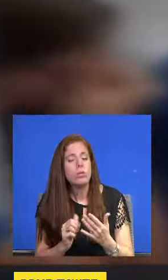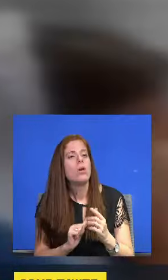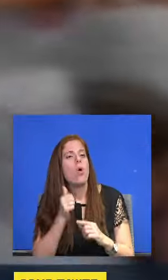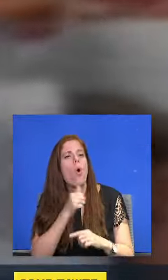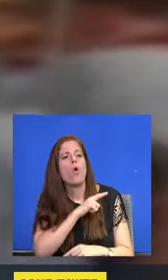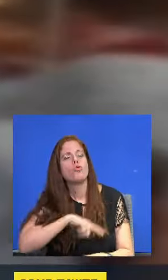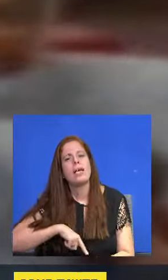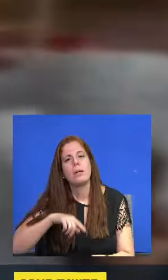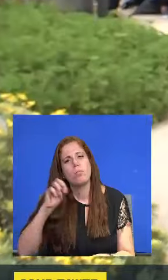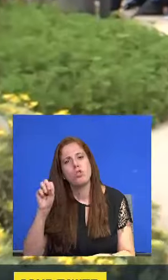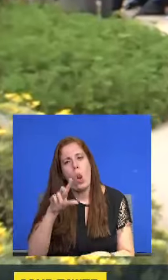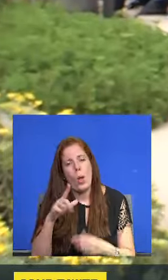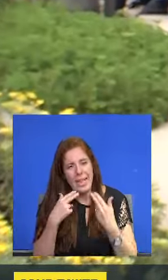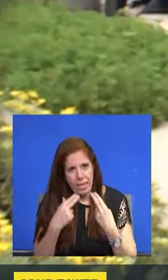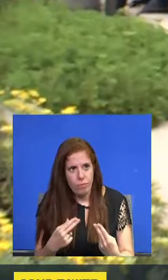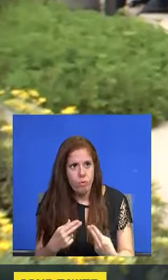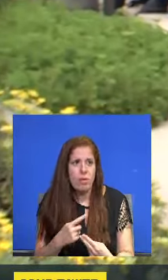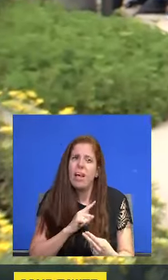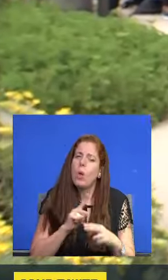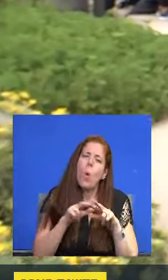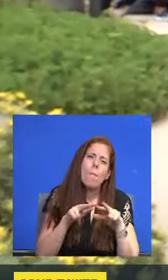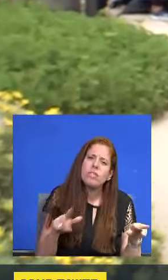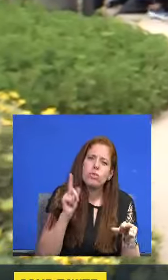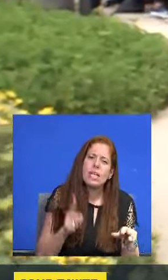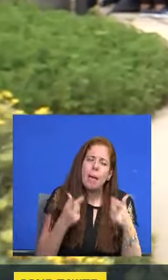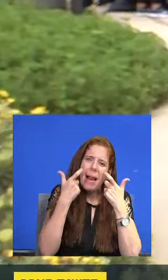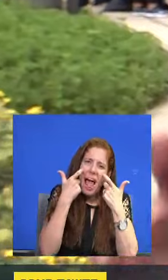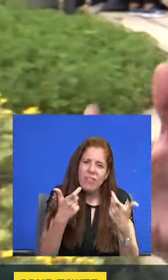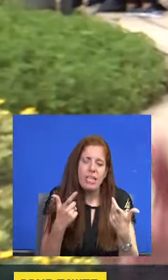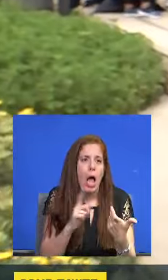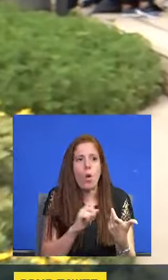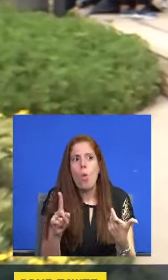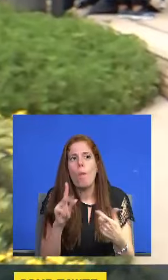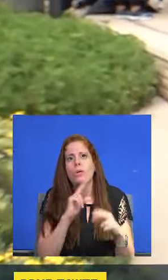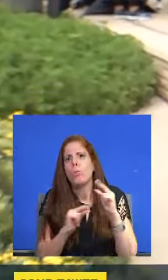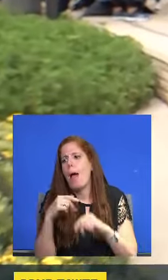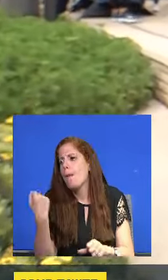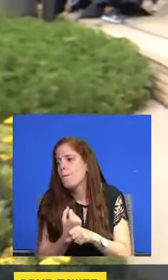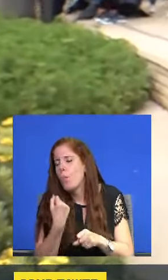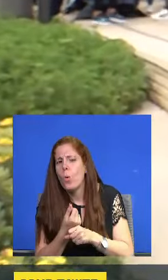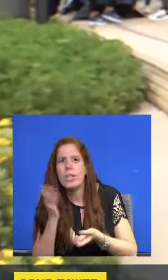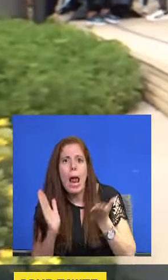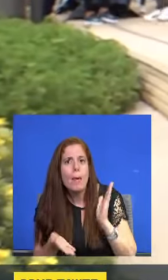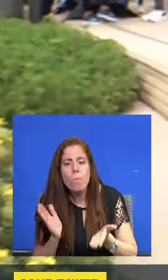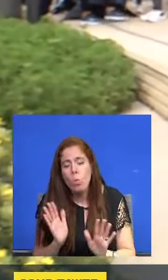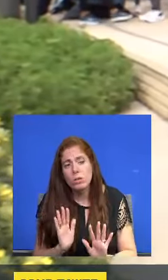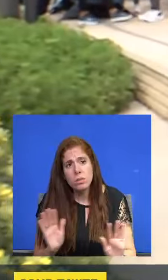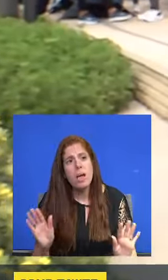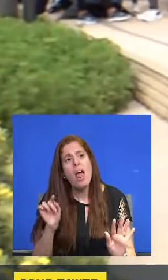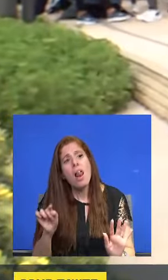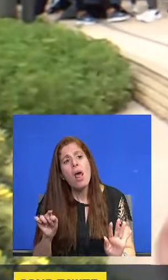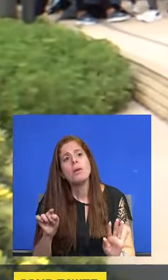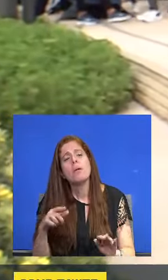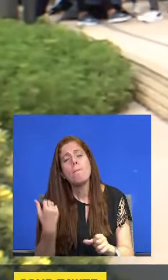חושב שאנחנו במצב כזה שאנחנו צריכים לבצע הבטחה. לא מדובר פה על פעולות אלימות, אלא מדובר על